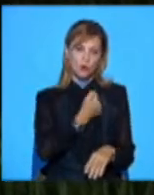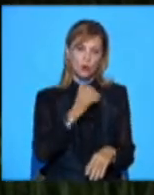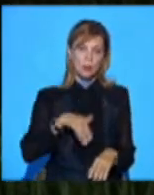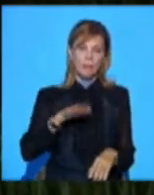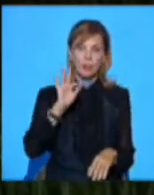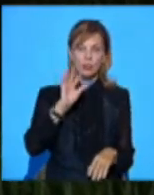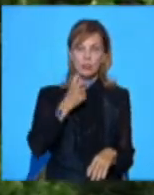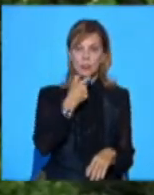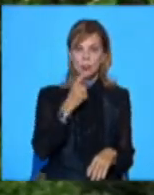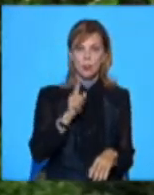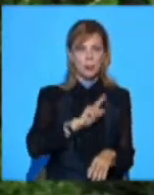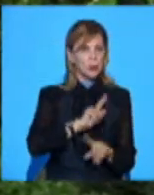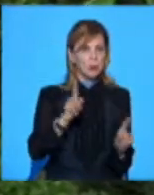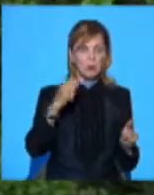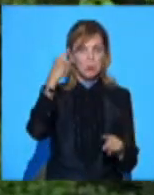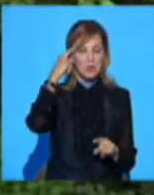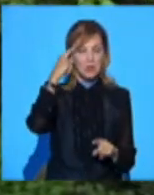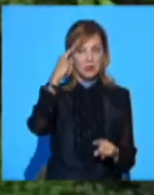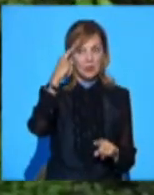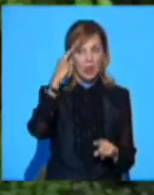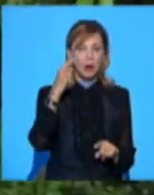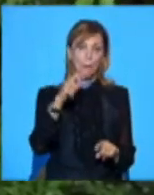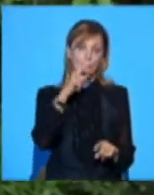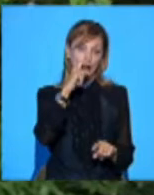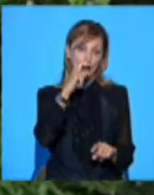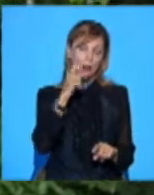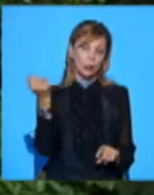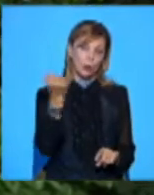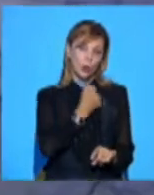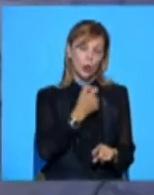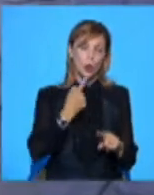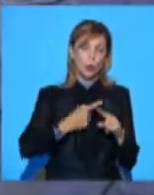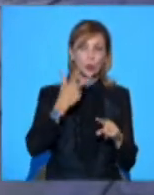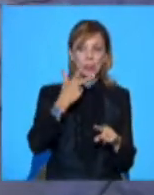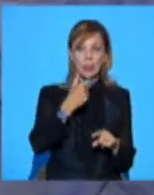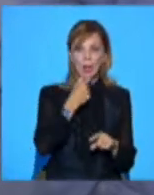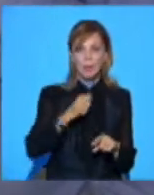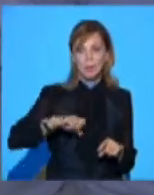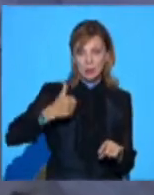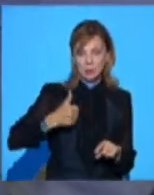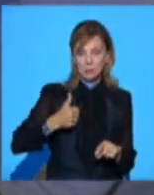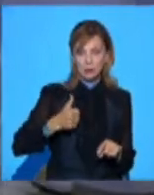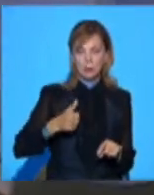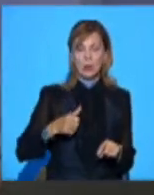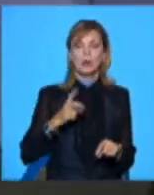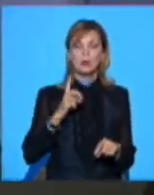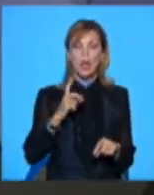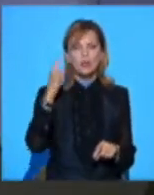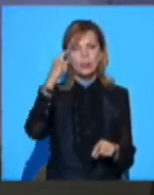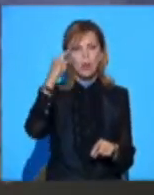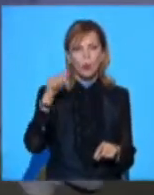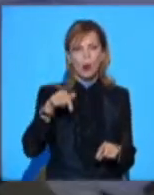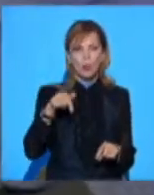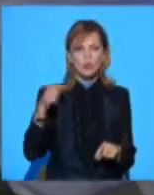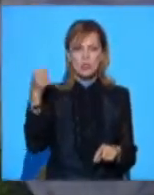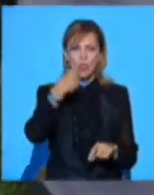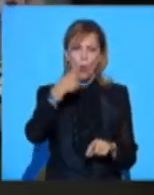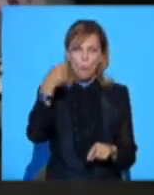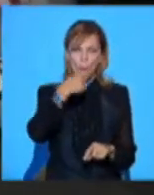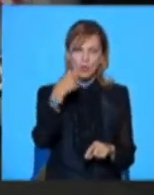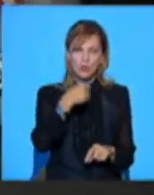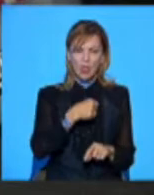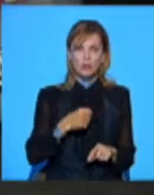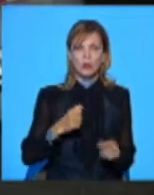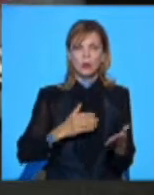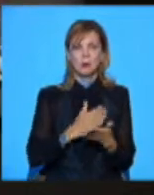ani și nimeni nu se gândea că va fi omorâtă de bărbatul cu 3 ani mai tânăr cu care trăia. Era de notorietate însă faptul că acesta o bătea și că îi